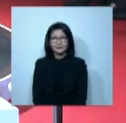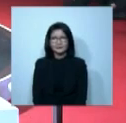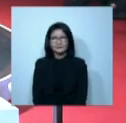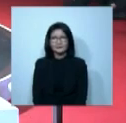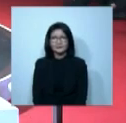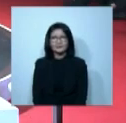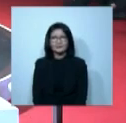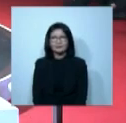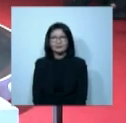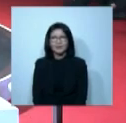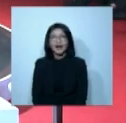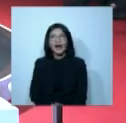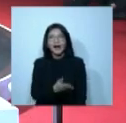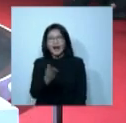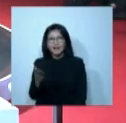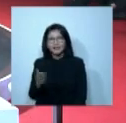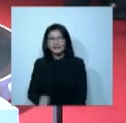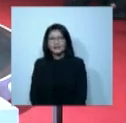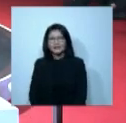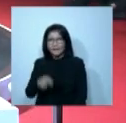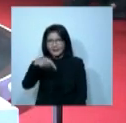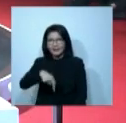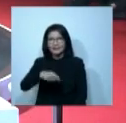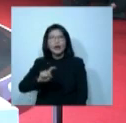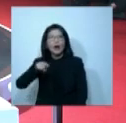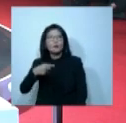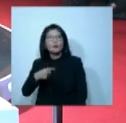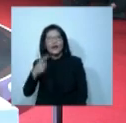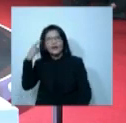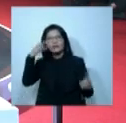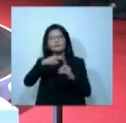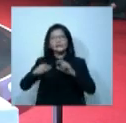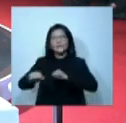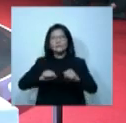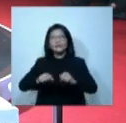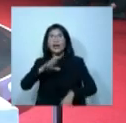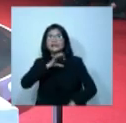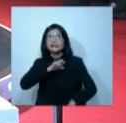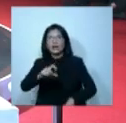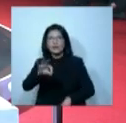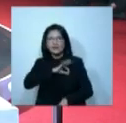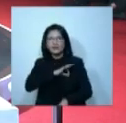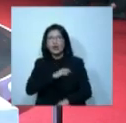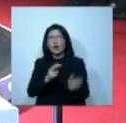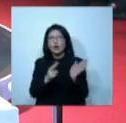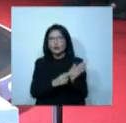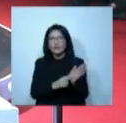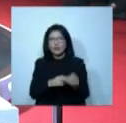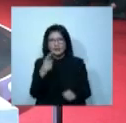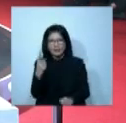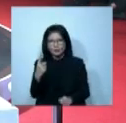tadi ya lebih menggebu-gebu ya, lebih apa namanya bersemangat gitu ya untuk menjawab apa